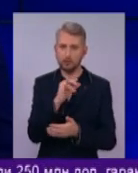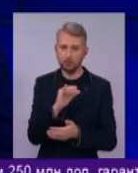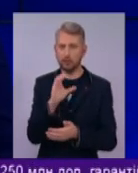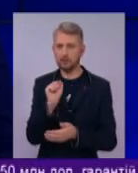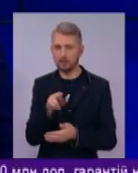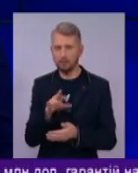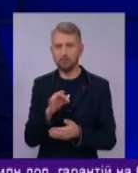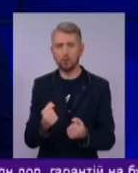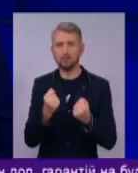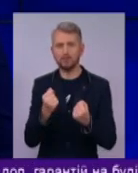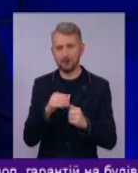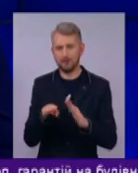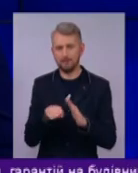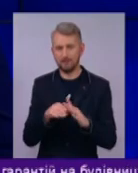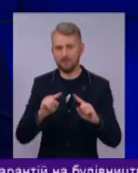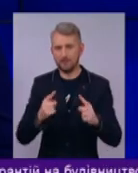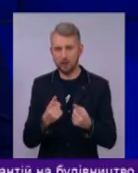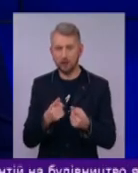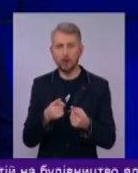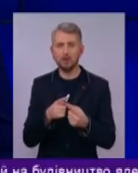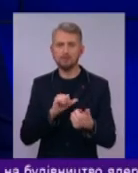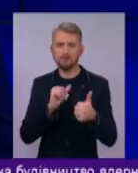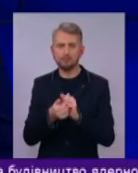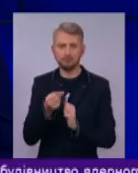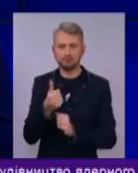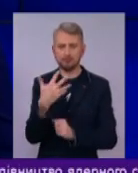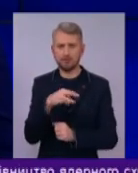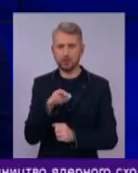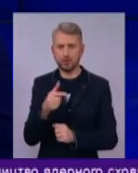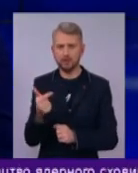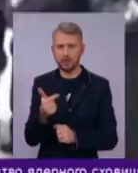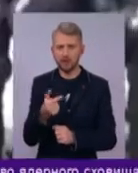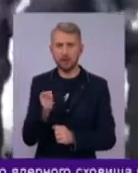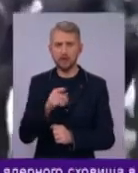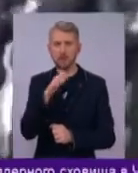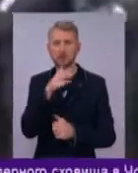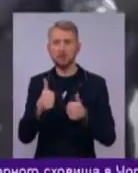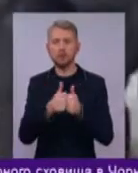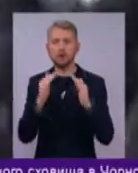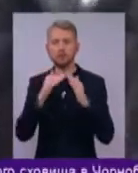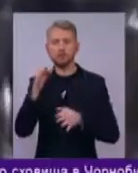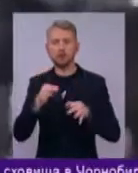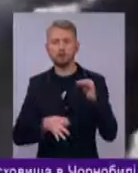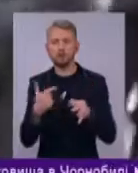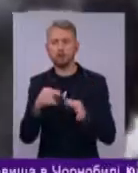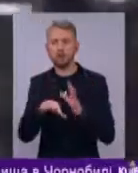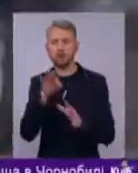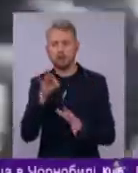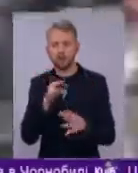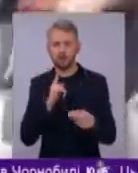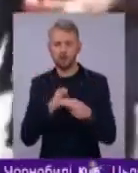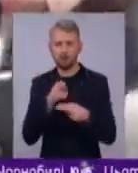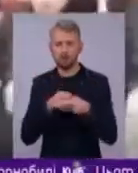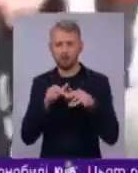тримання підозрюваного під вартою з альтернативою застави 50 мільйонів гривень. Тим часом біля будівлі суду, де обирали запобіжний